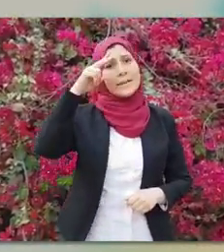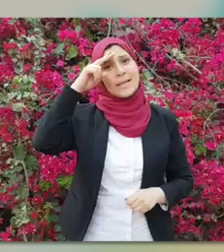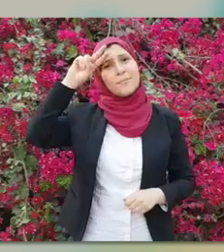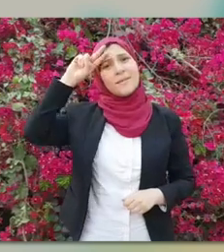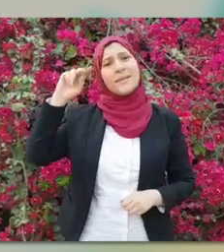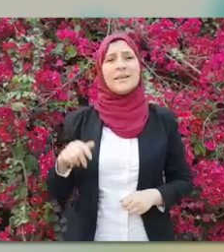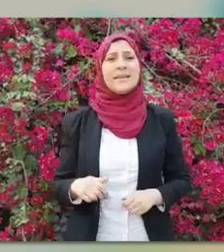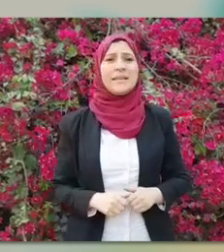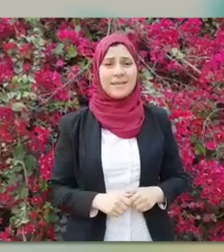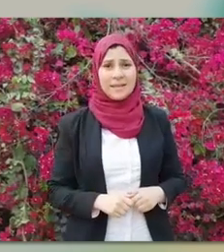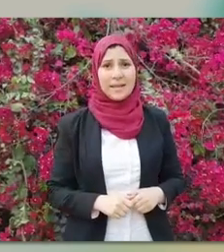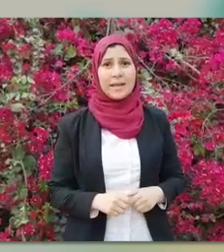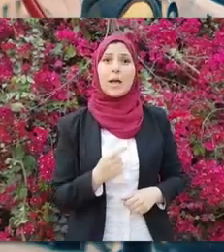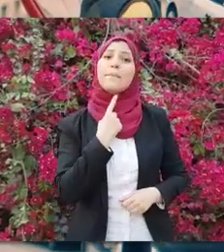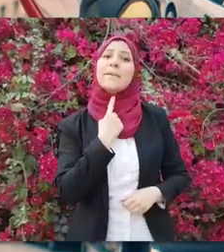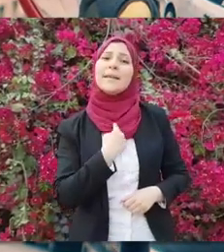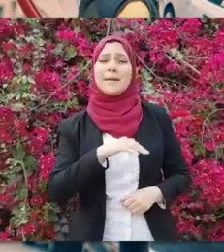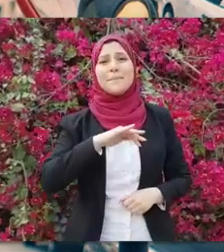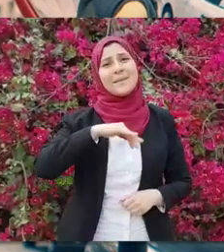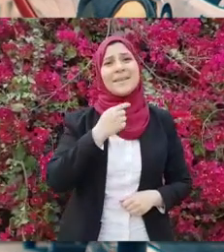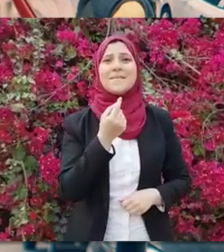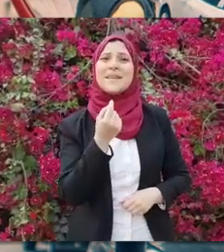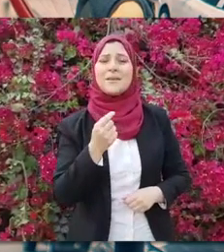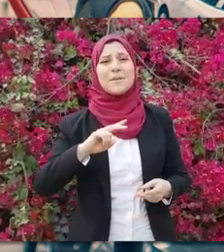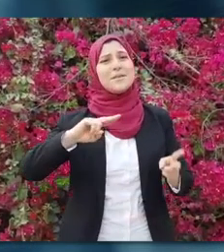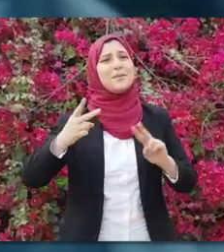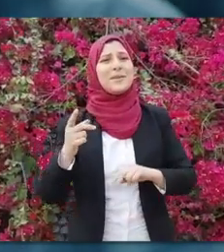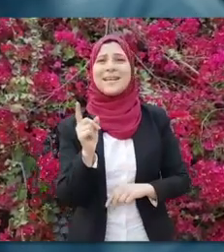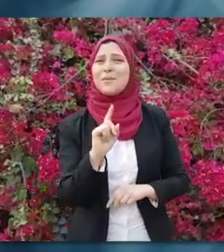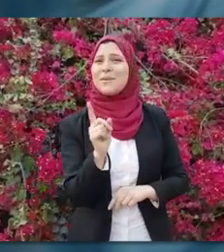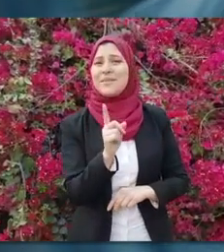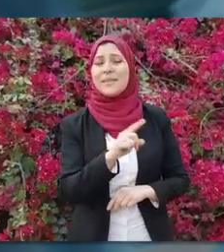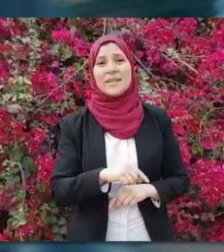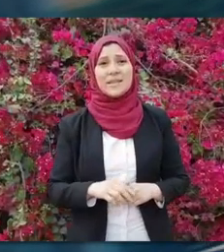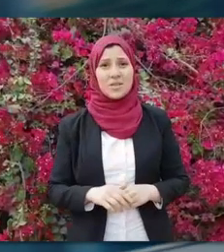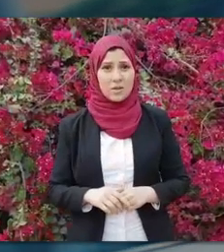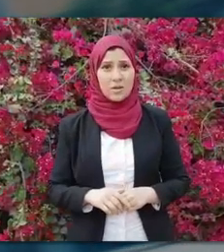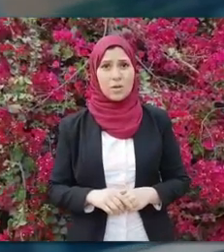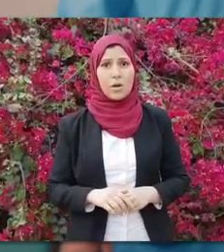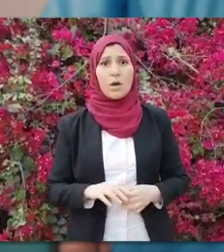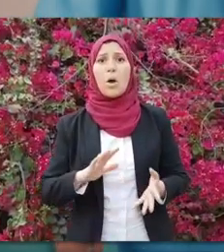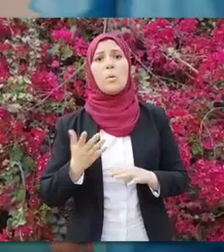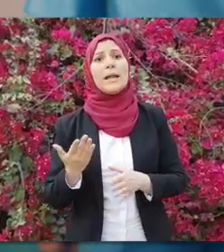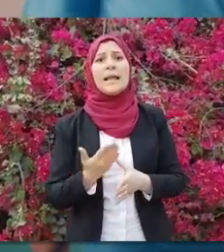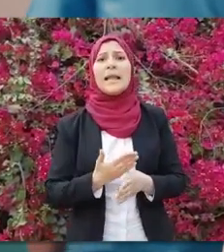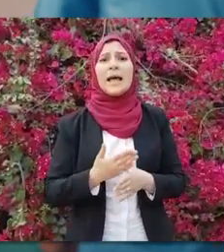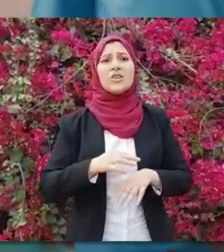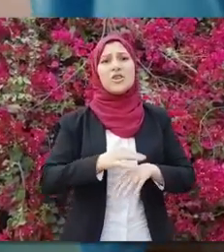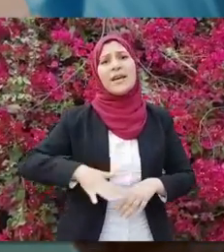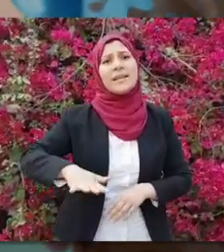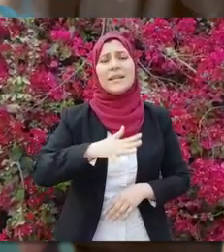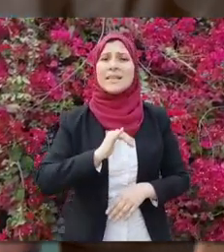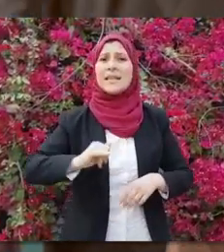مشاوير. انت مين بتحب نفسك بس وغيرها مفيش، ولا